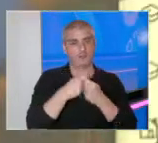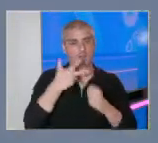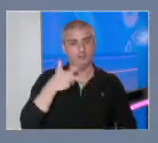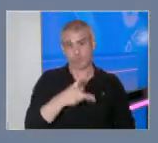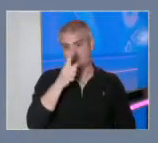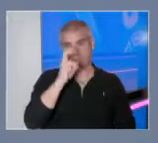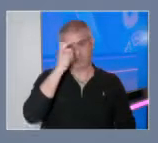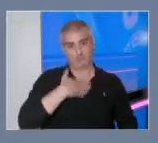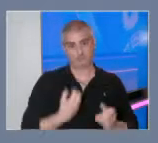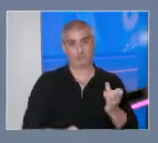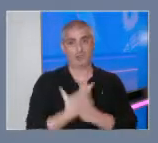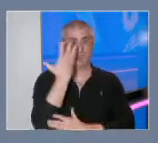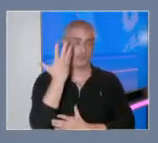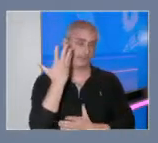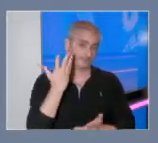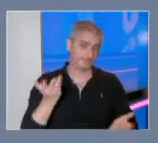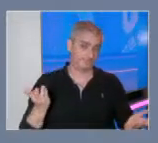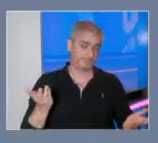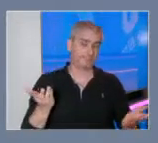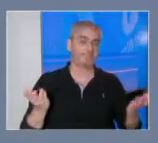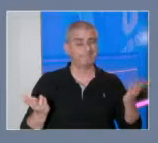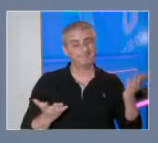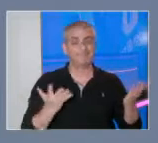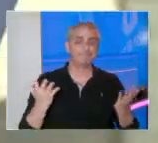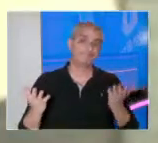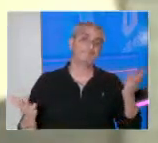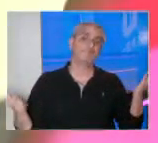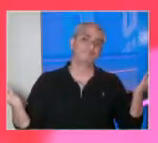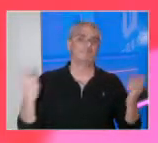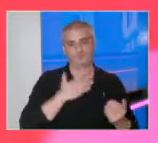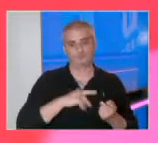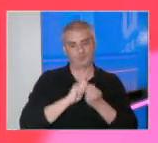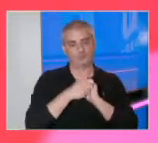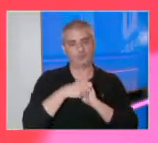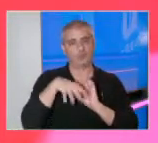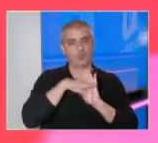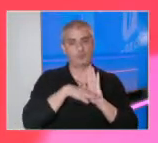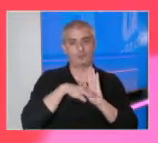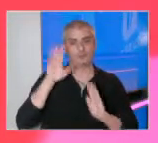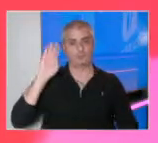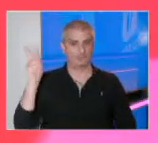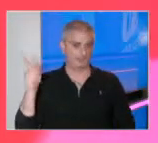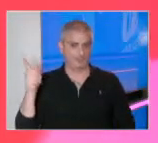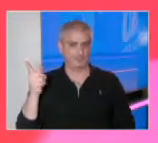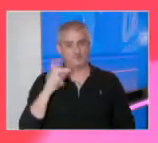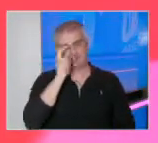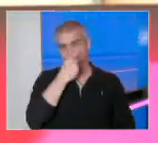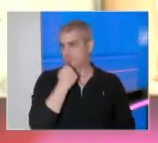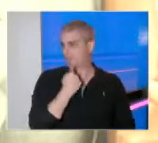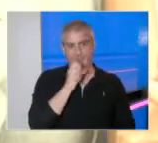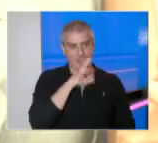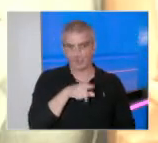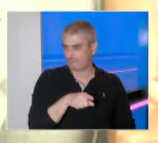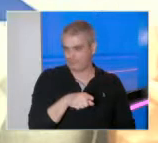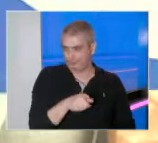הצוללות שגנץ קבע במשרד הביטחון. אז אתם יודעים, הוא רוצה לשנות את סדר היום נתניהו מצידו, ואז גנץ אומר שההדלפה